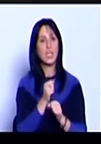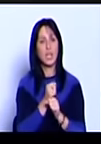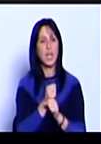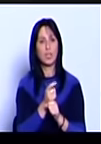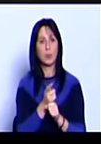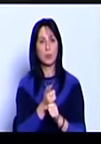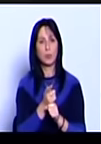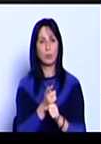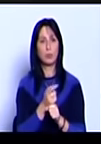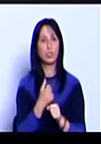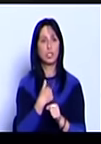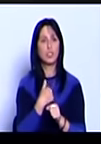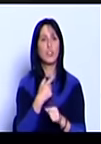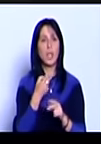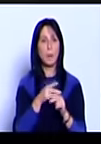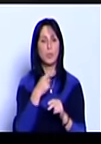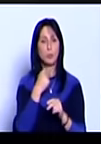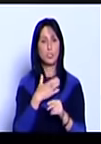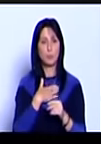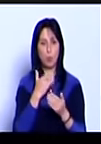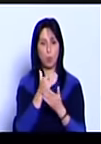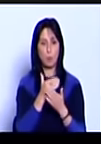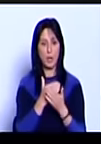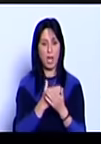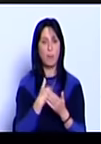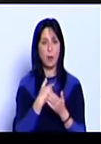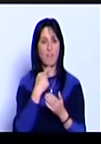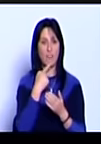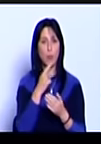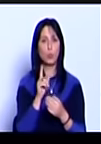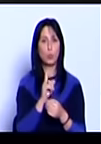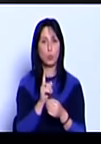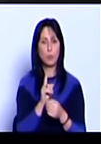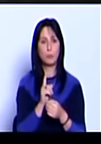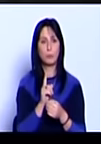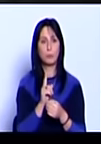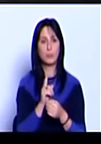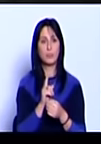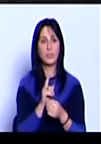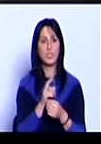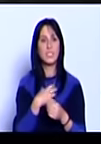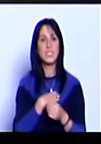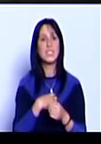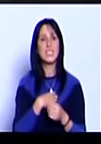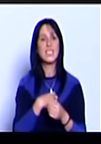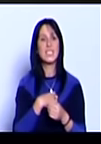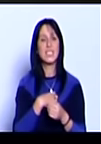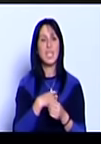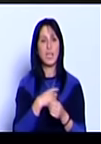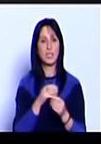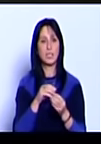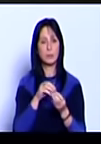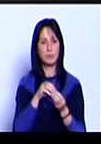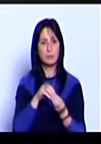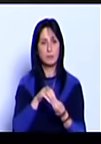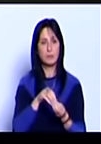გადასაკეთებელი. ჩვენ ამიტომ ვცაუბრობთ ჩვენს პროგრამაში და ამიტომ გეუბნებოდით რომ ის ძირითადი ღერძი